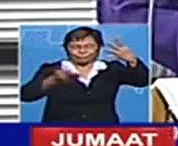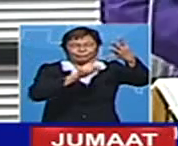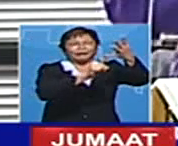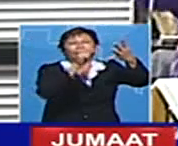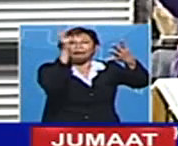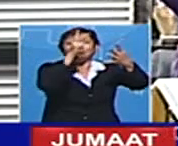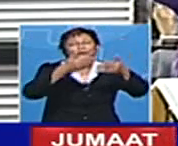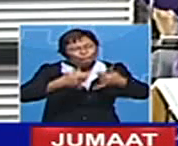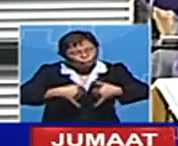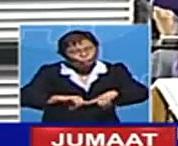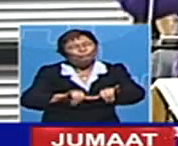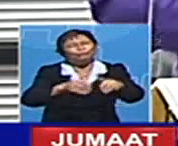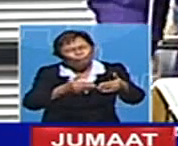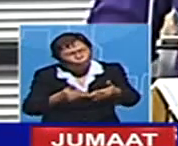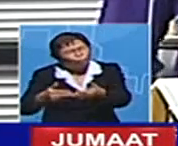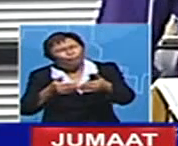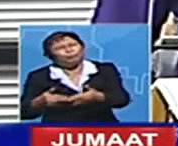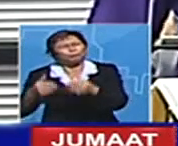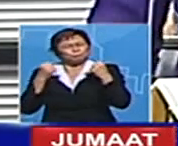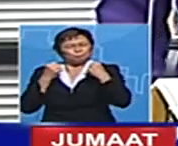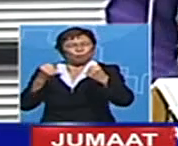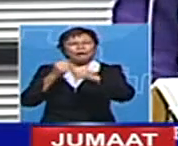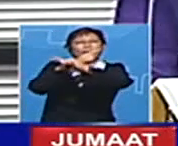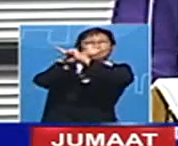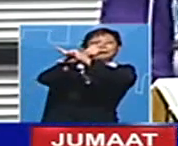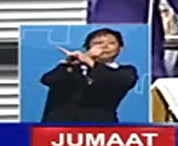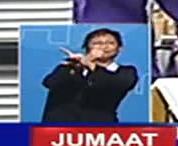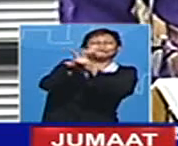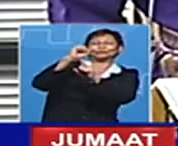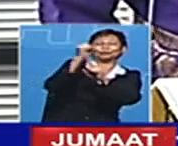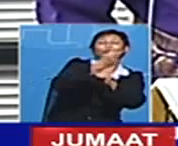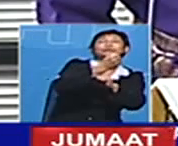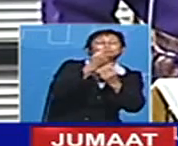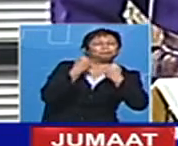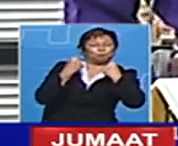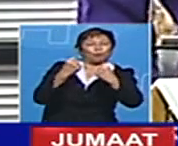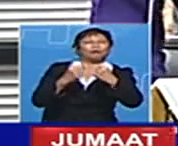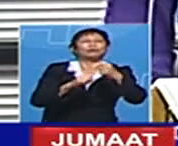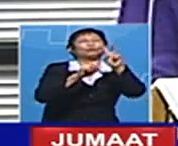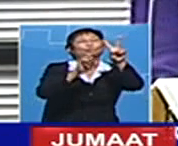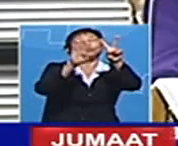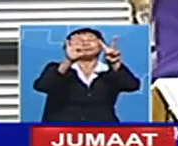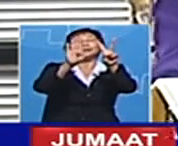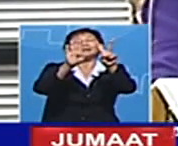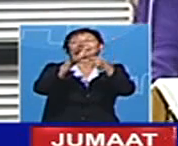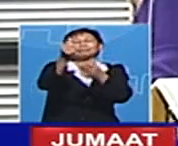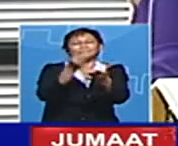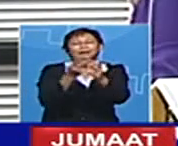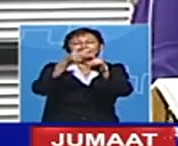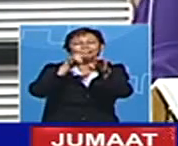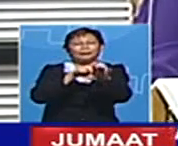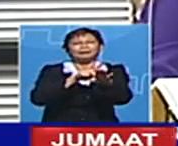kerajaan akan terus memperkokoh sistem jaringan perlindungan sosial dengan peruntukan hampir R2 bilion kepada